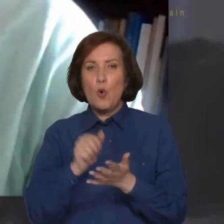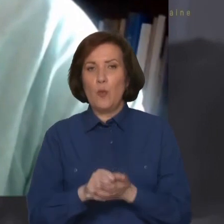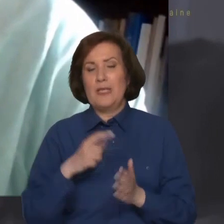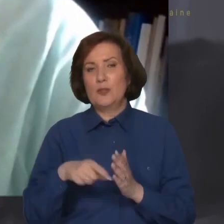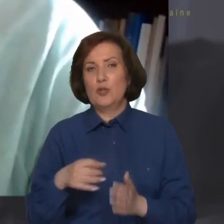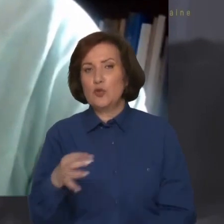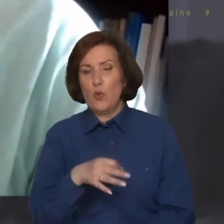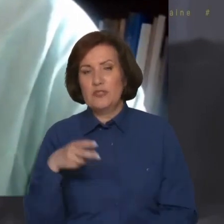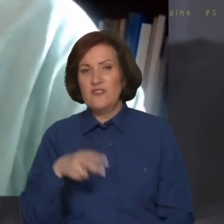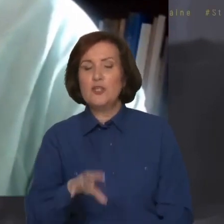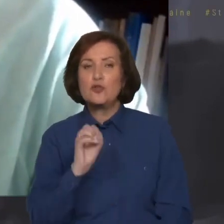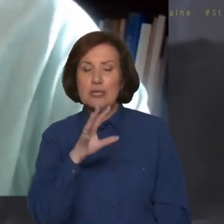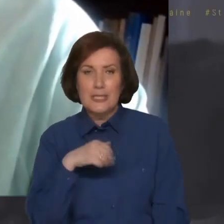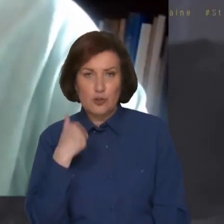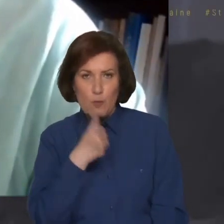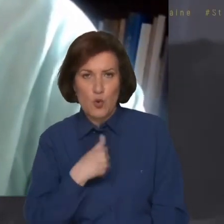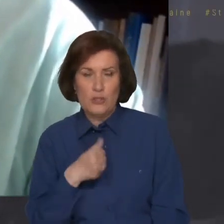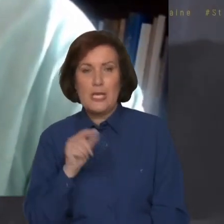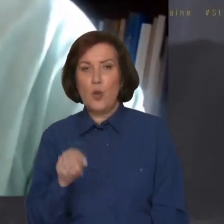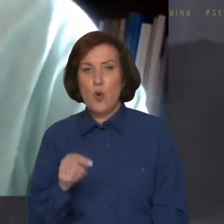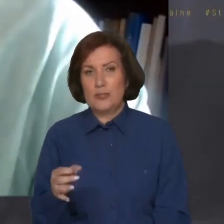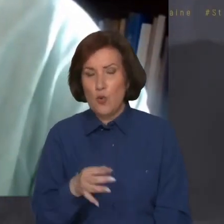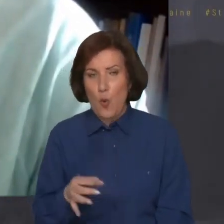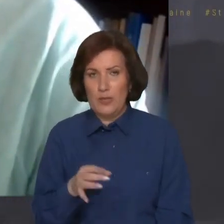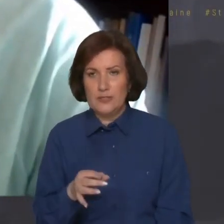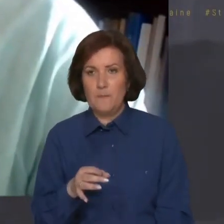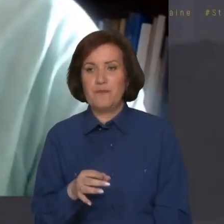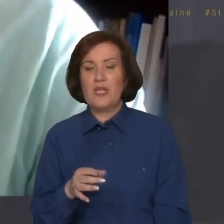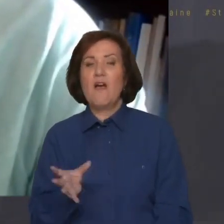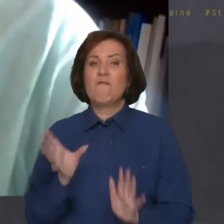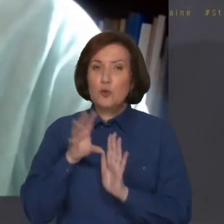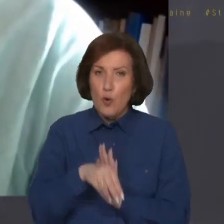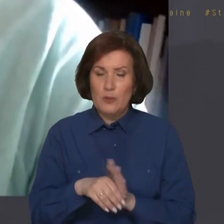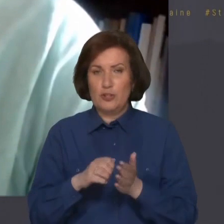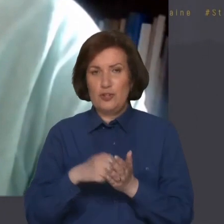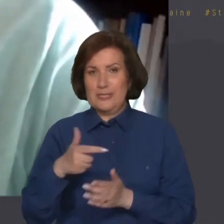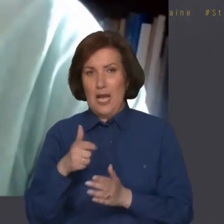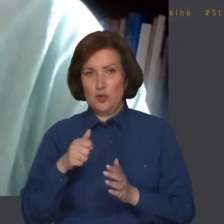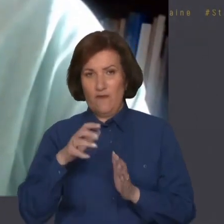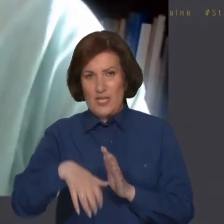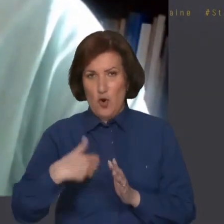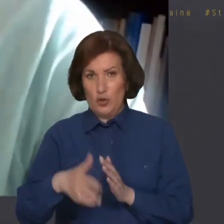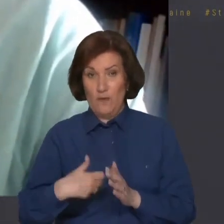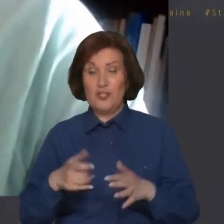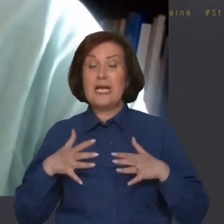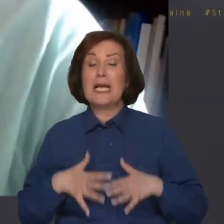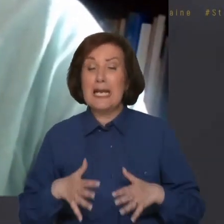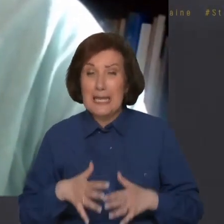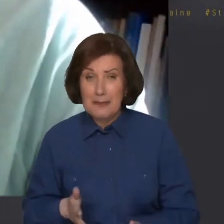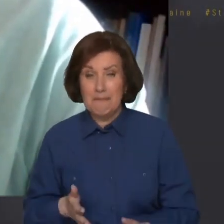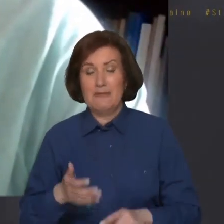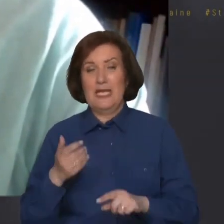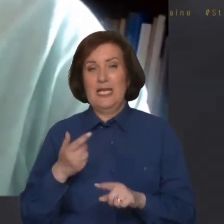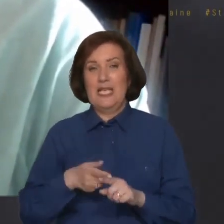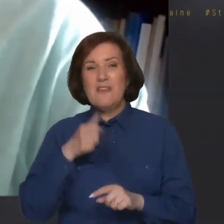Донецької області ще в 2014 році і Луганської області, в тому числі через газові родовища. І Крим, і